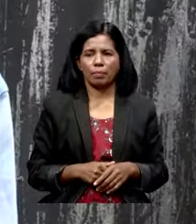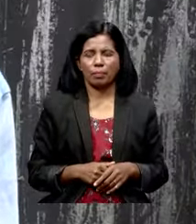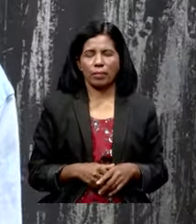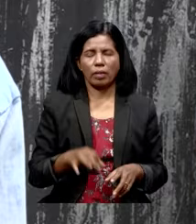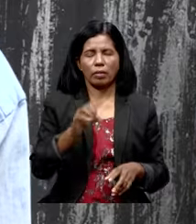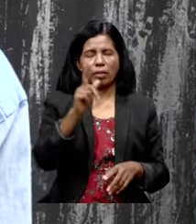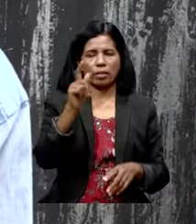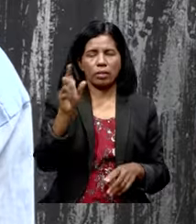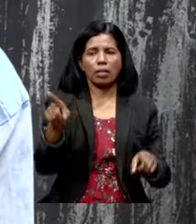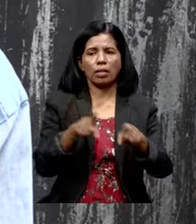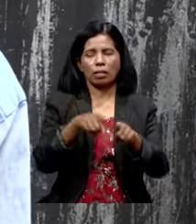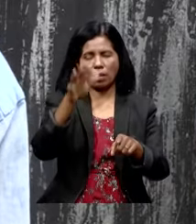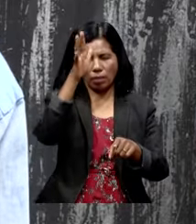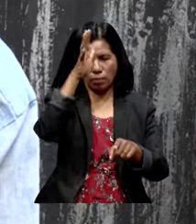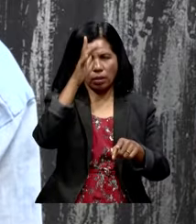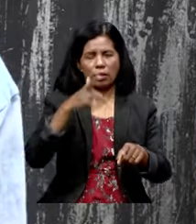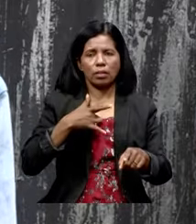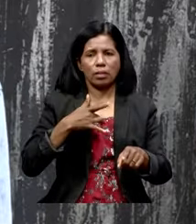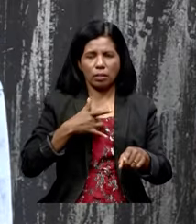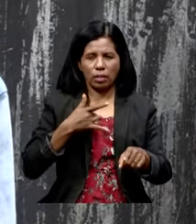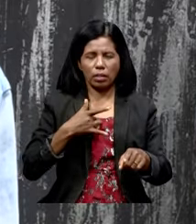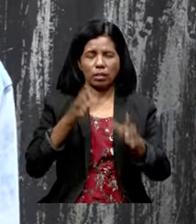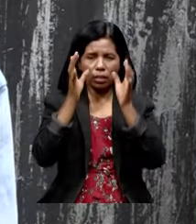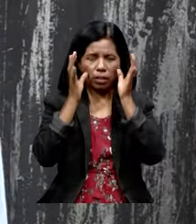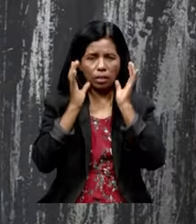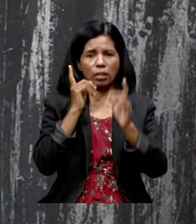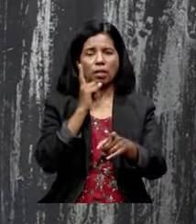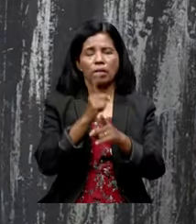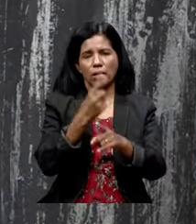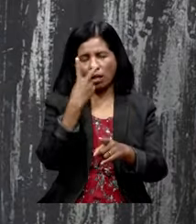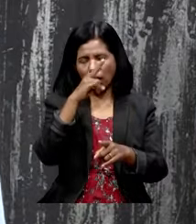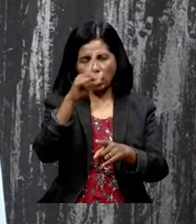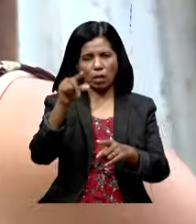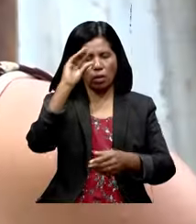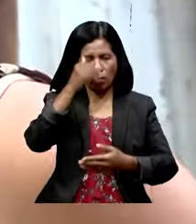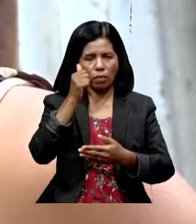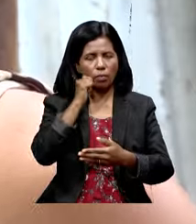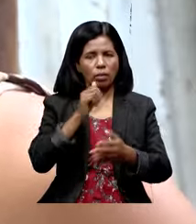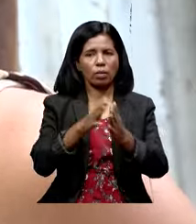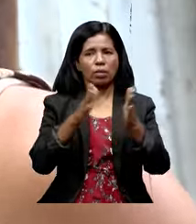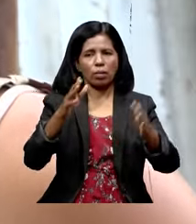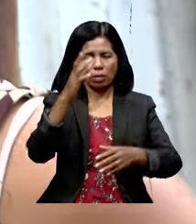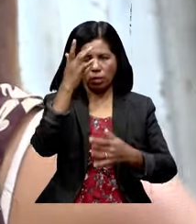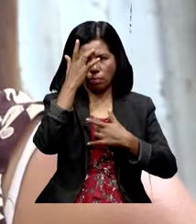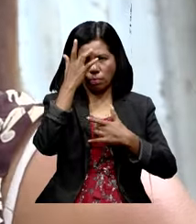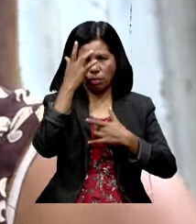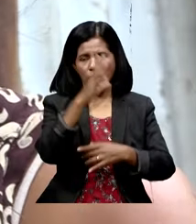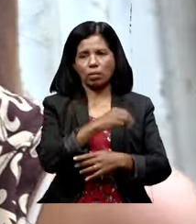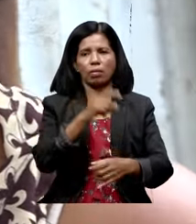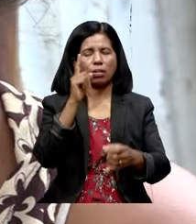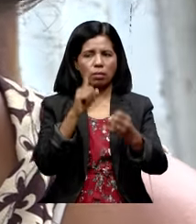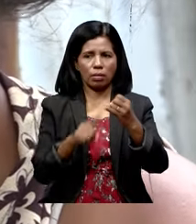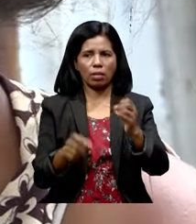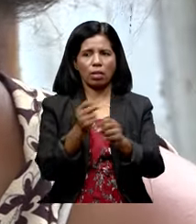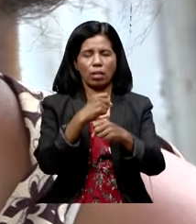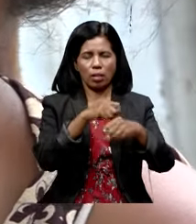Francisco no dar amang senti laran taridu tebes, Bainira hare wan feto botne sofre moras ni bi ikus mai